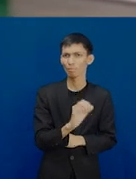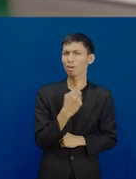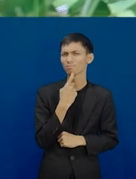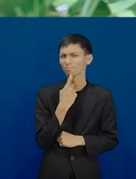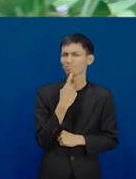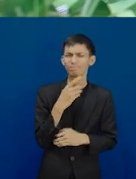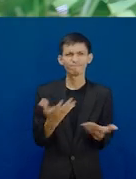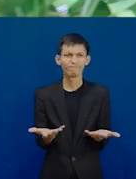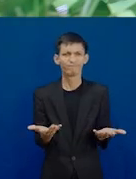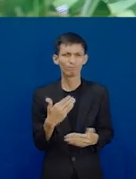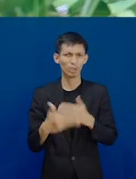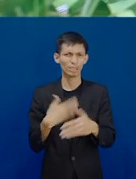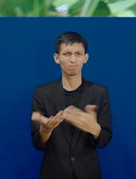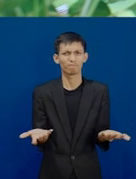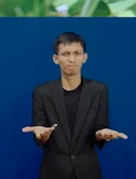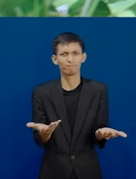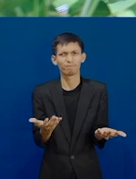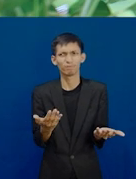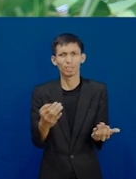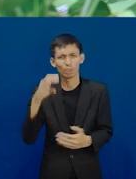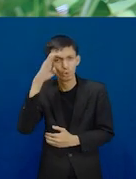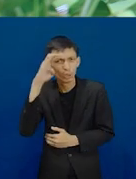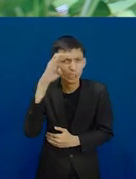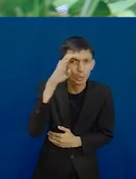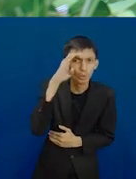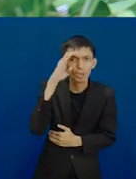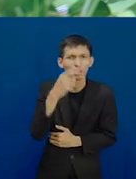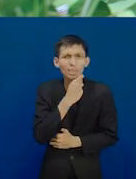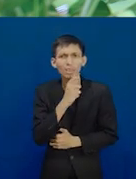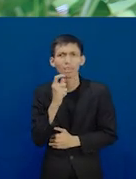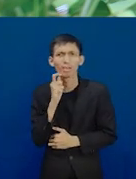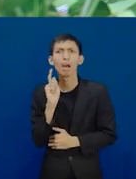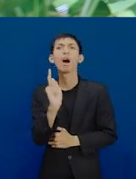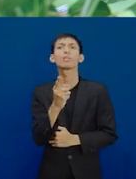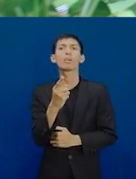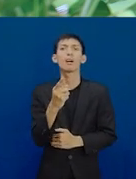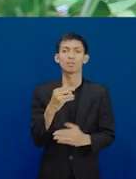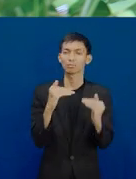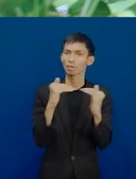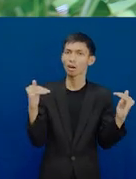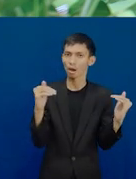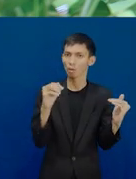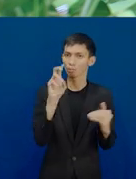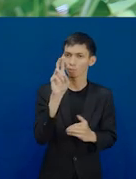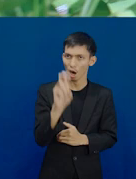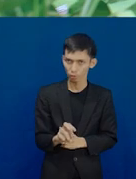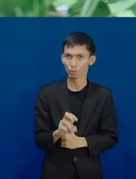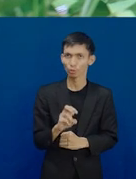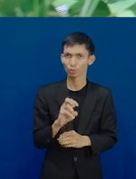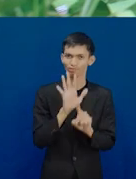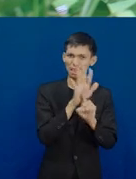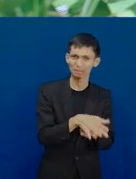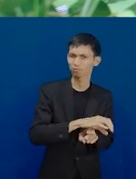Hal itu juga belum terpikirkan. Tetapi sejalan dengan isu-isu mengemuka secara rasional bahwa harus